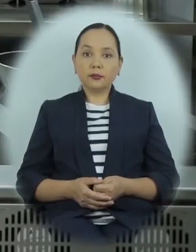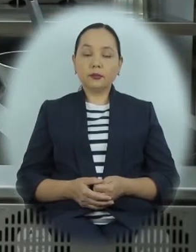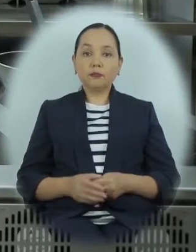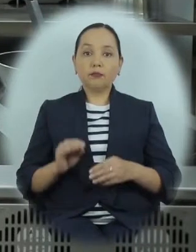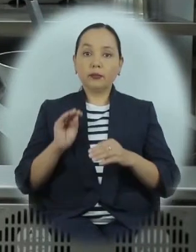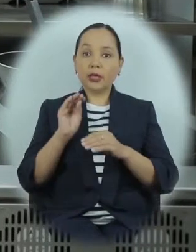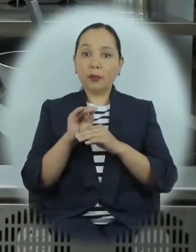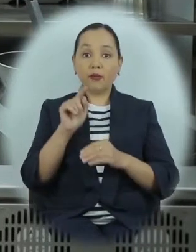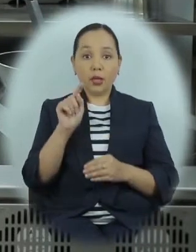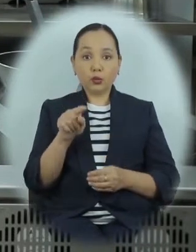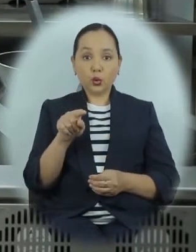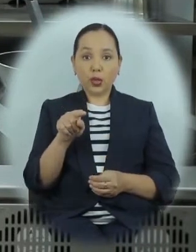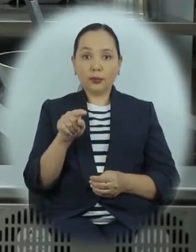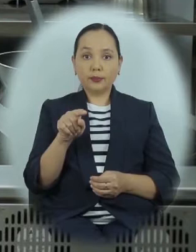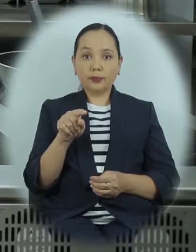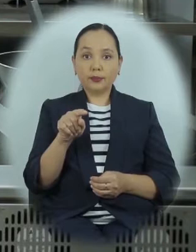Добавляем сюда